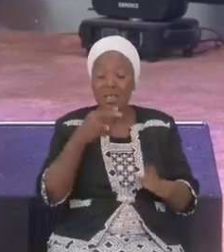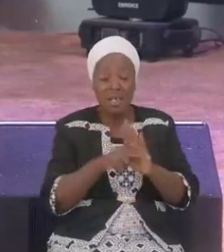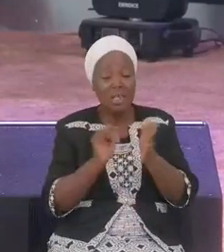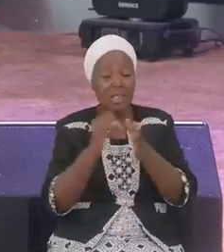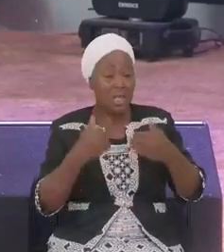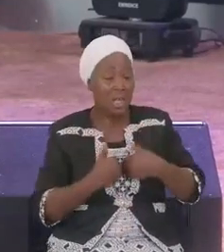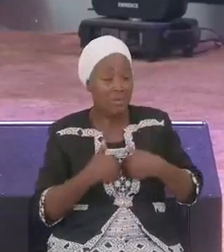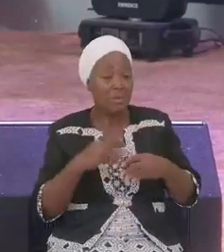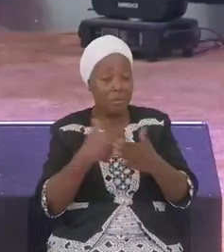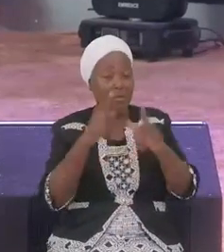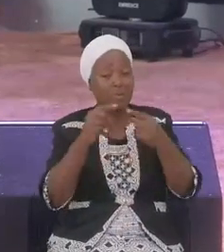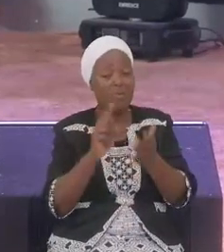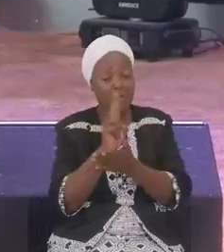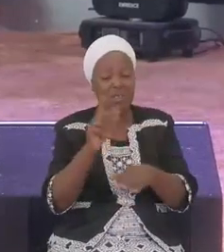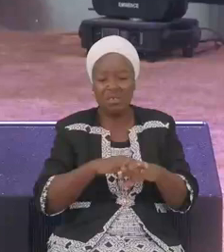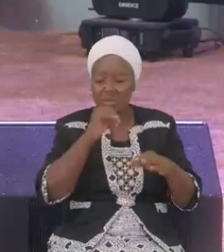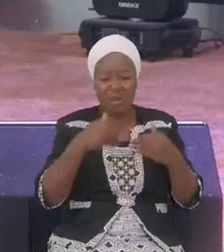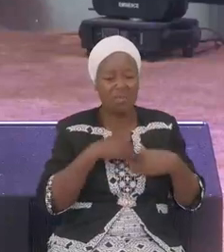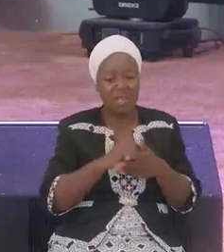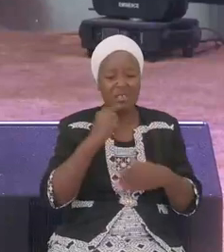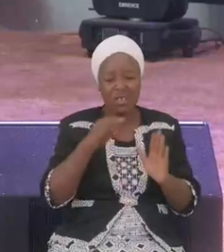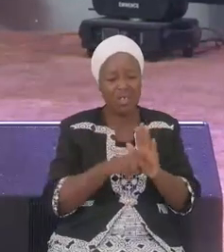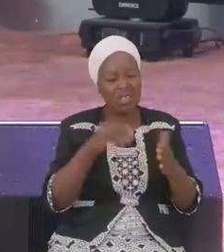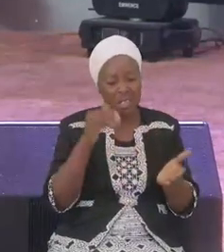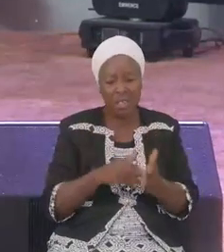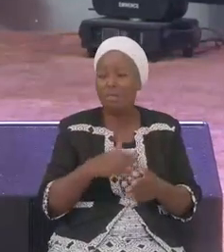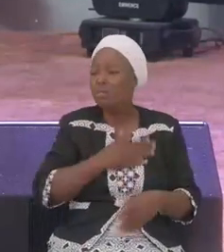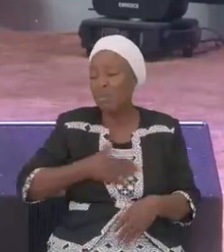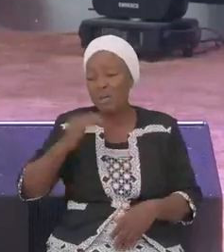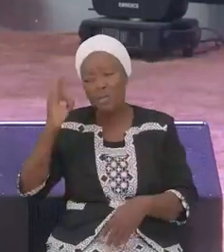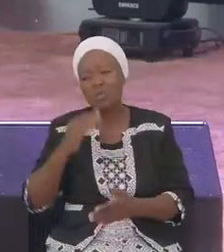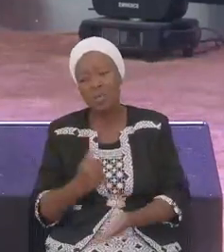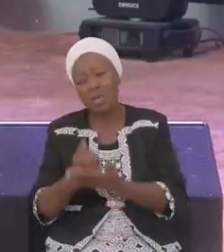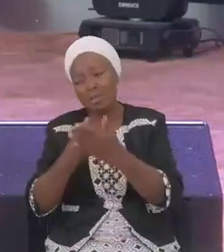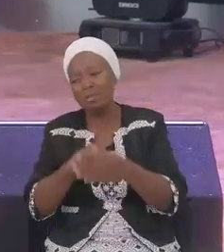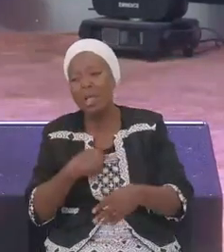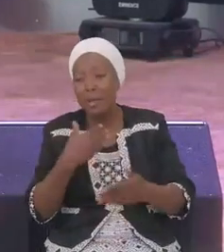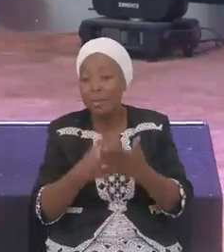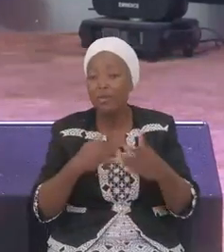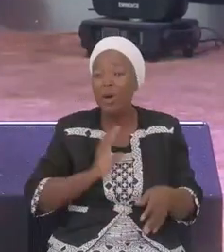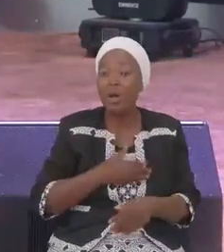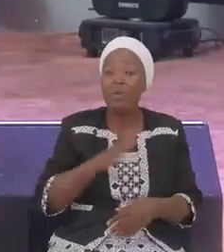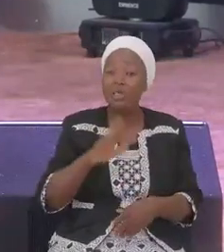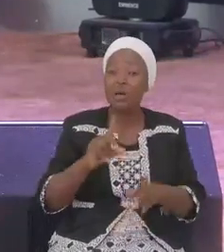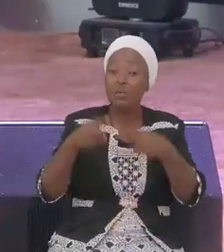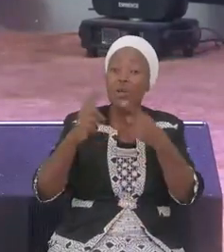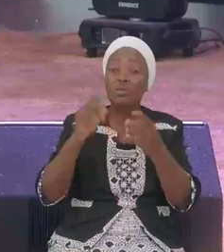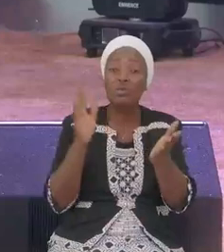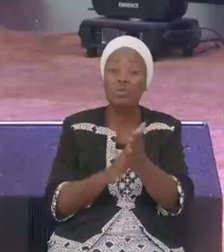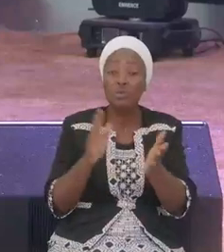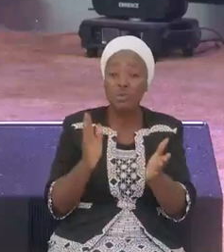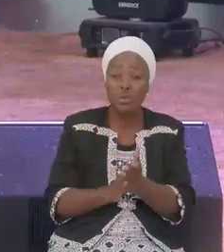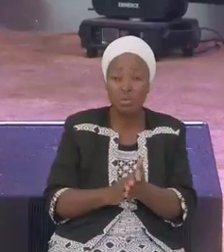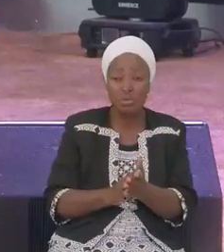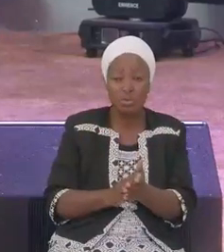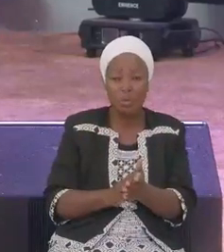à l'université, le feu là s'est éteint. Pasteur, aidez-moi. Avant que notre enfant n'aille à l'école, l'enfant était